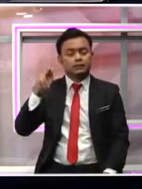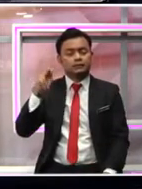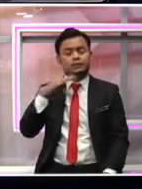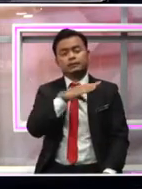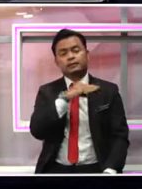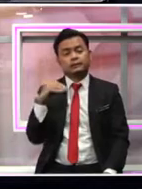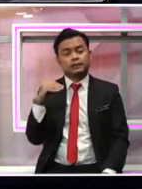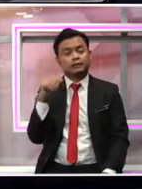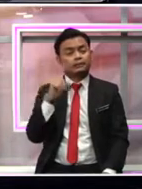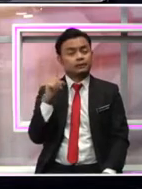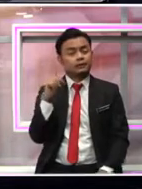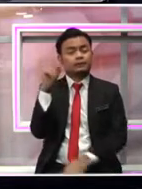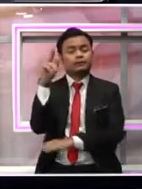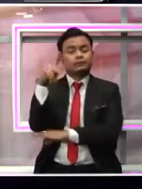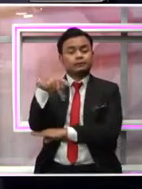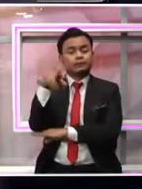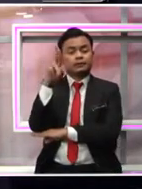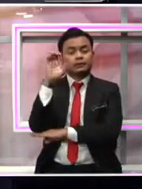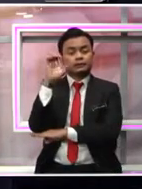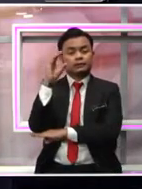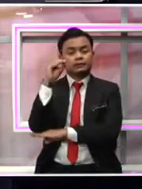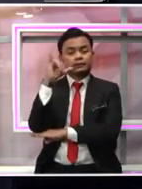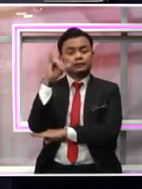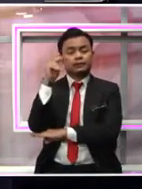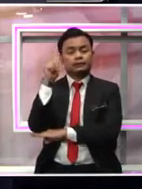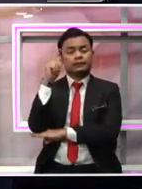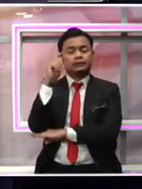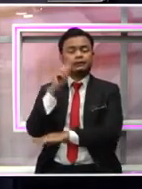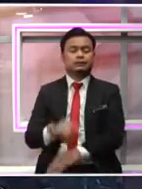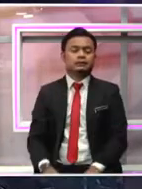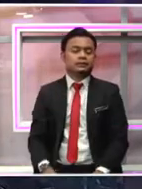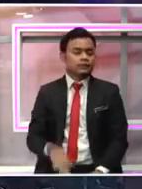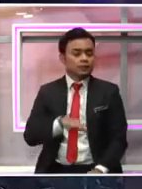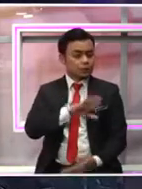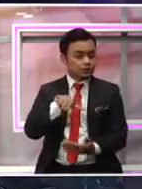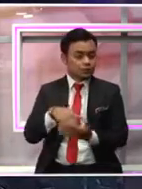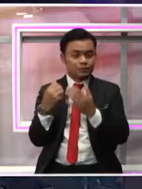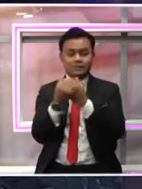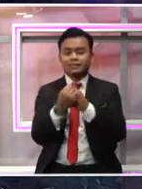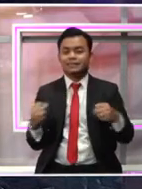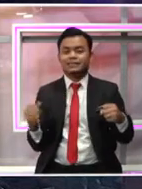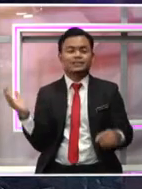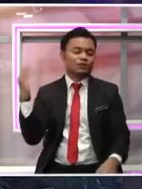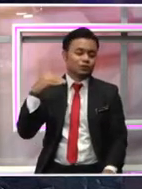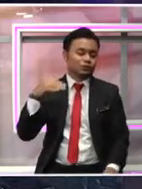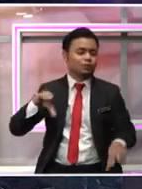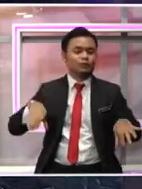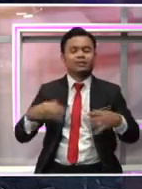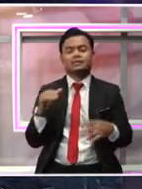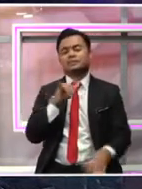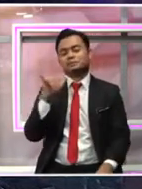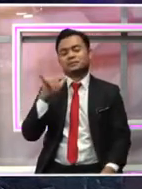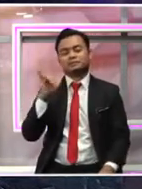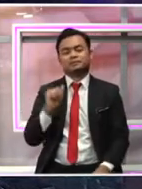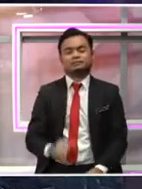jadi ini saja anak sungguh sudah bersedia Sai nace Diajeng murid-murid kita lakukan bersama-sama Oke